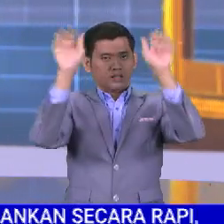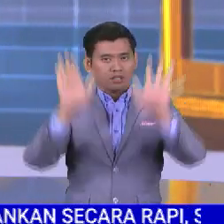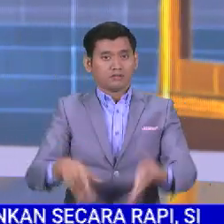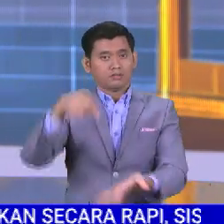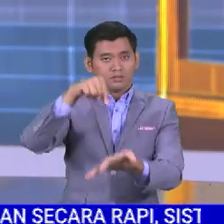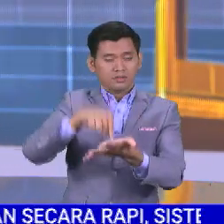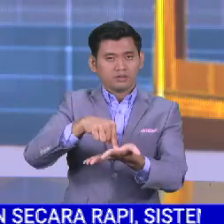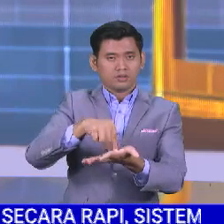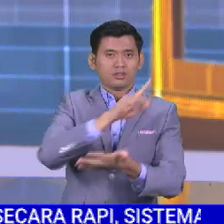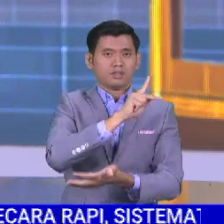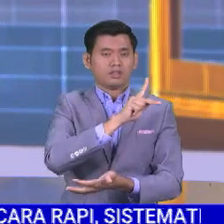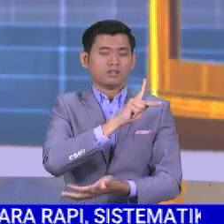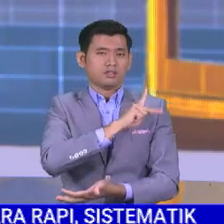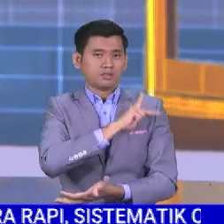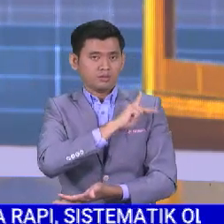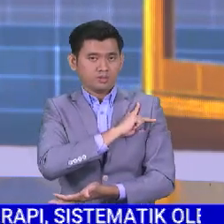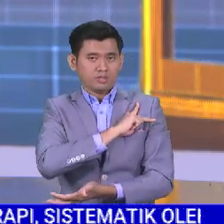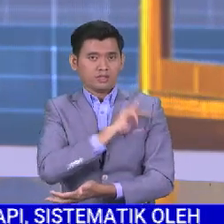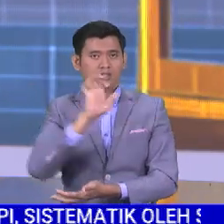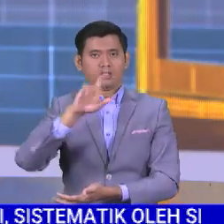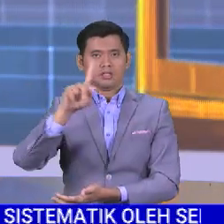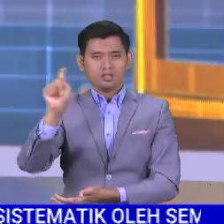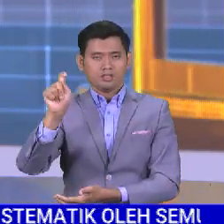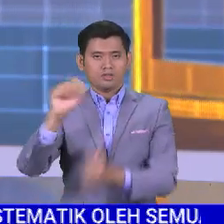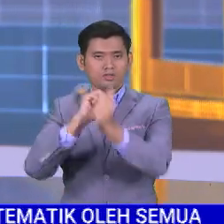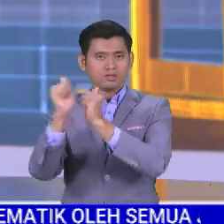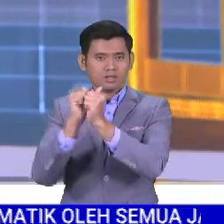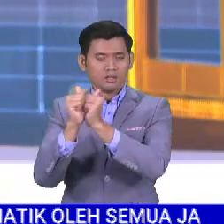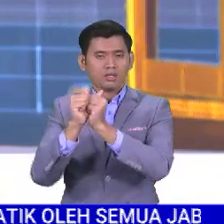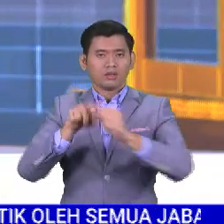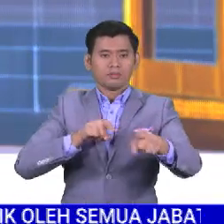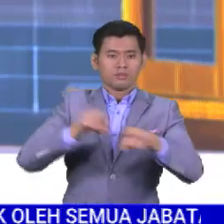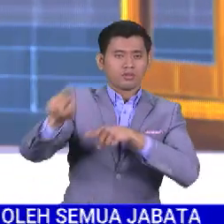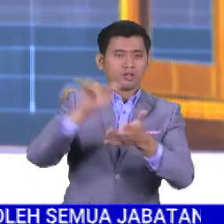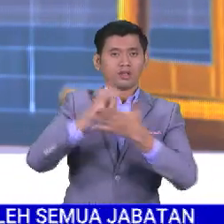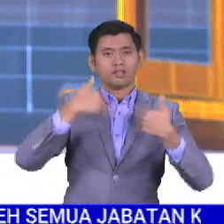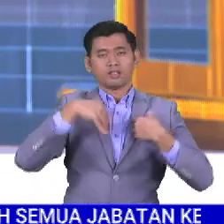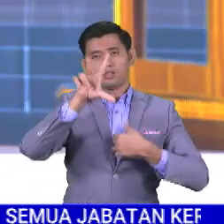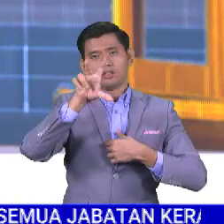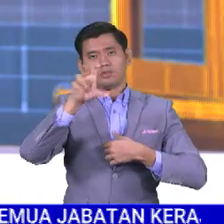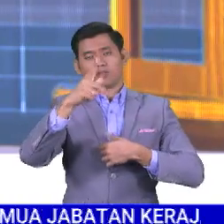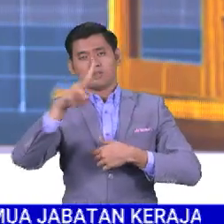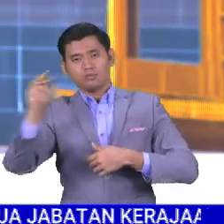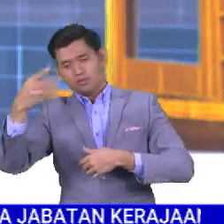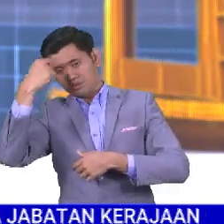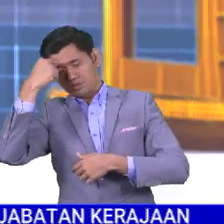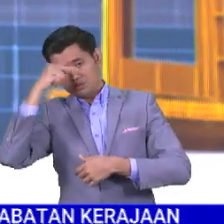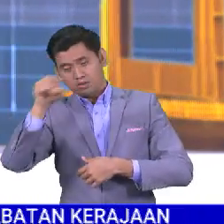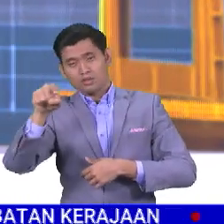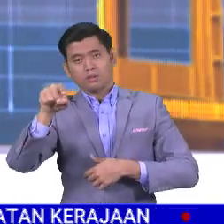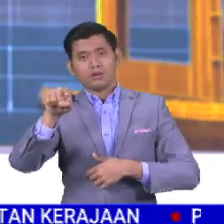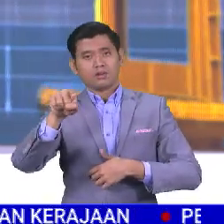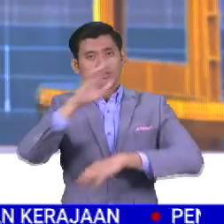Jelas penganjur Ketua Pegawai Eksekutif Elite Sports Sdn Bhd Faiz Saifuddin, perlumbaan meliputi 30 km ke puncak Goh Tong Jaya.